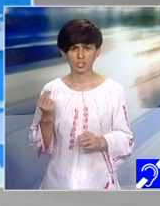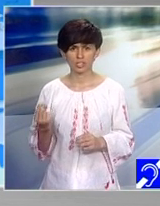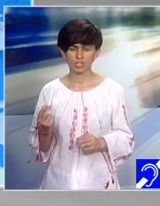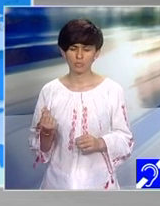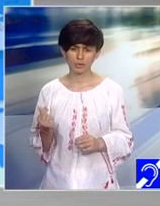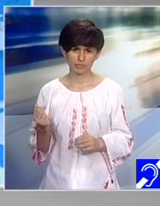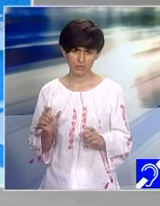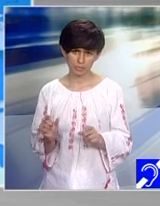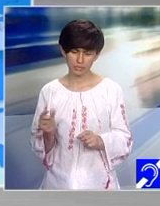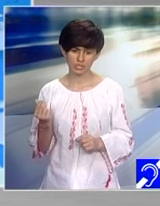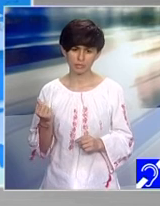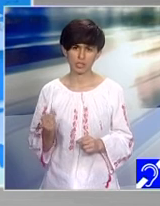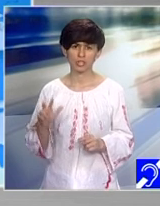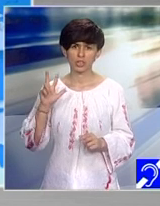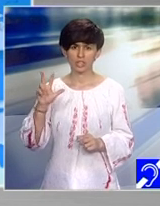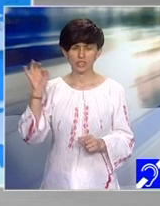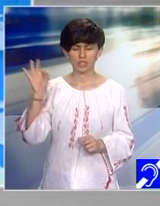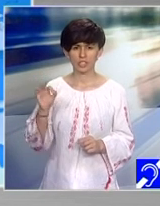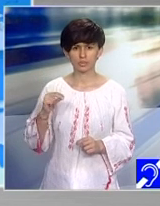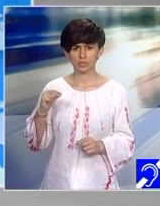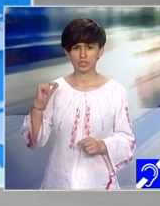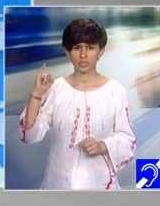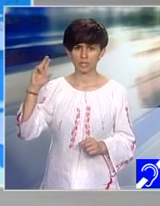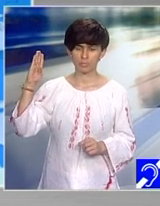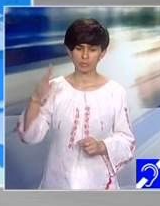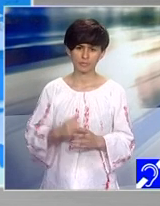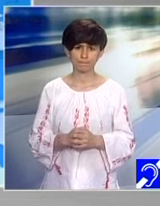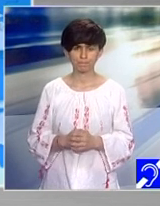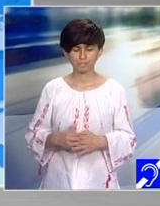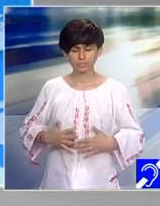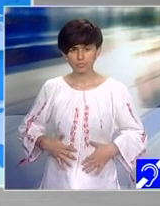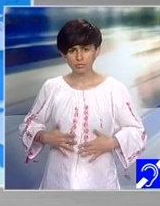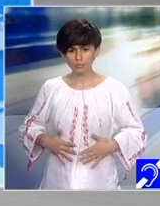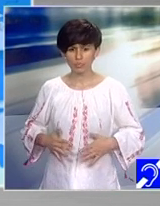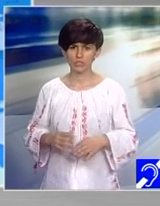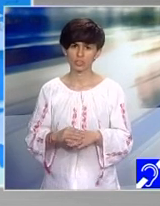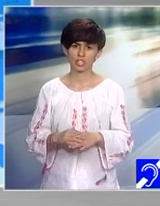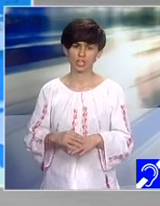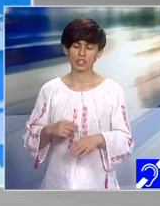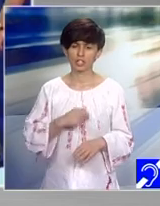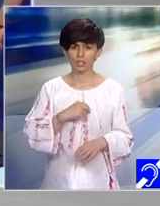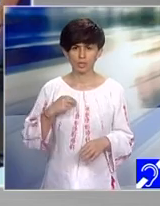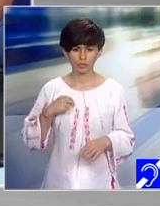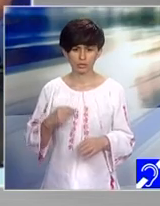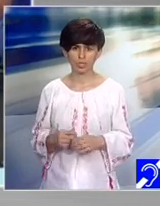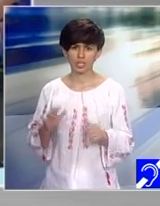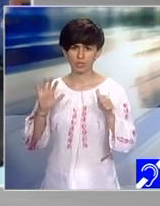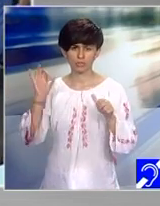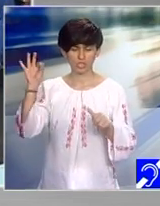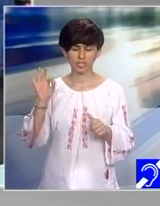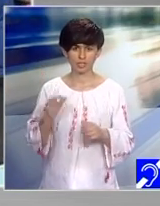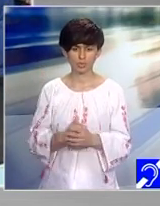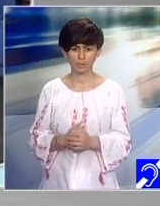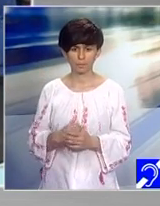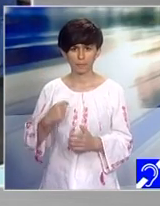Europa, doar 3% din PIB, față de Bulgaria cu 4% sau Cehia, Letonia și Portugalia cu peste 6%. De tineri